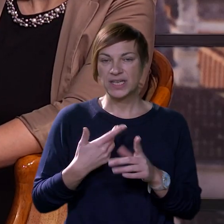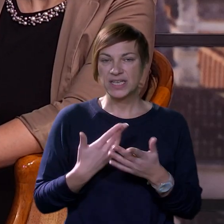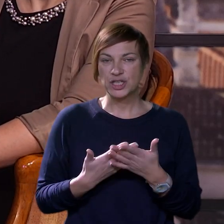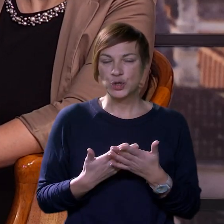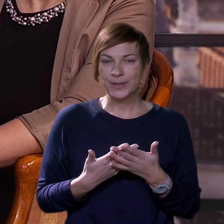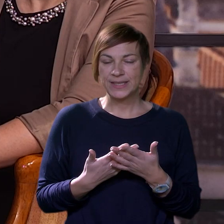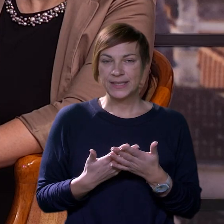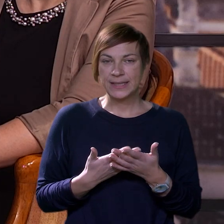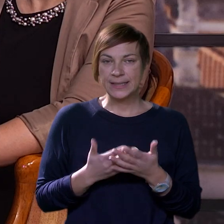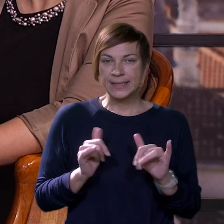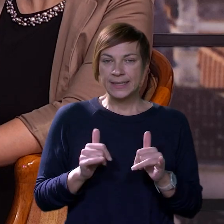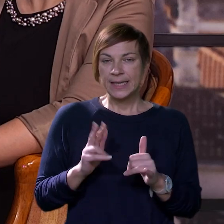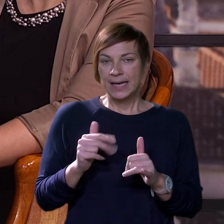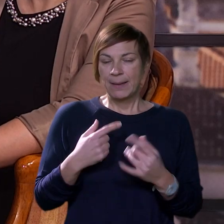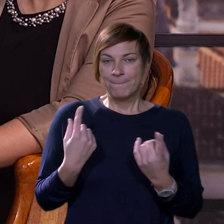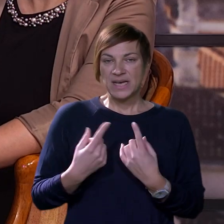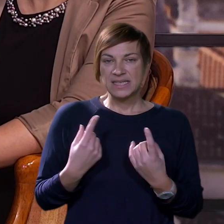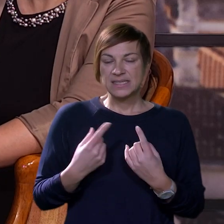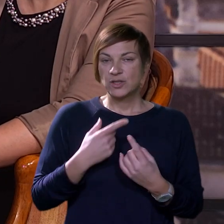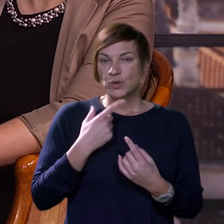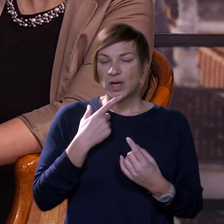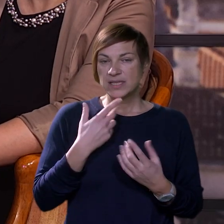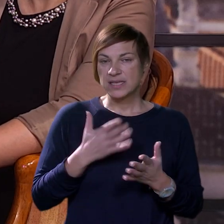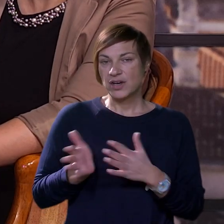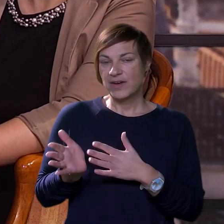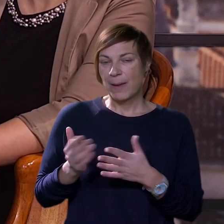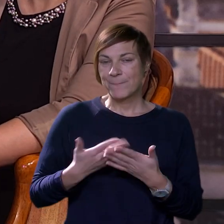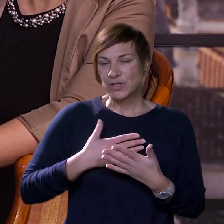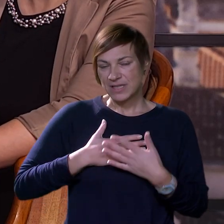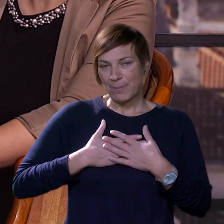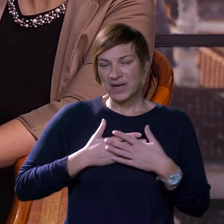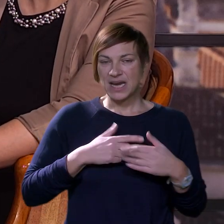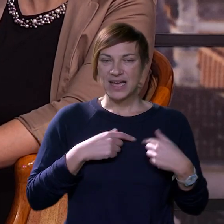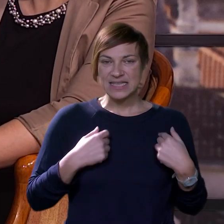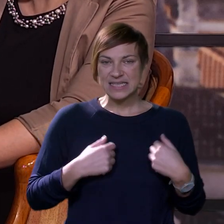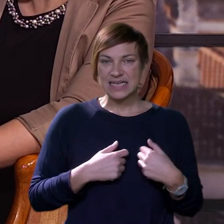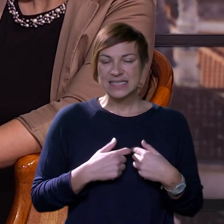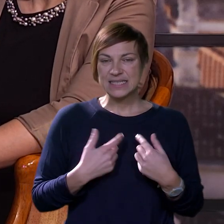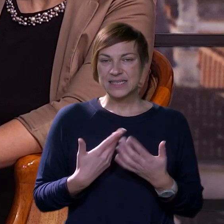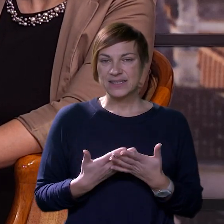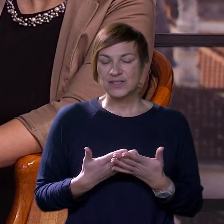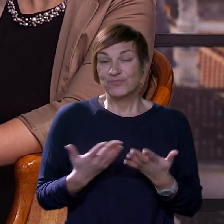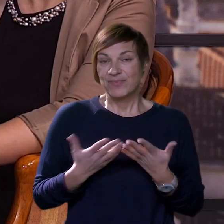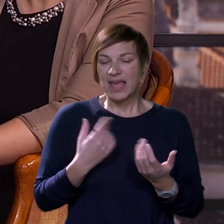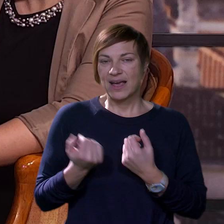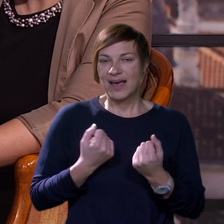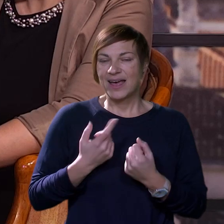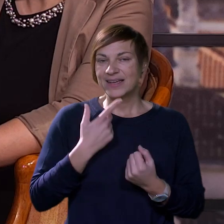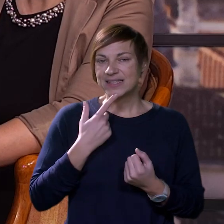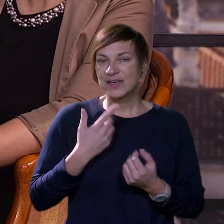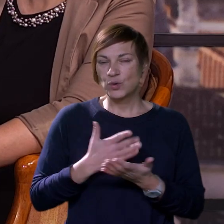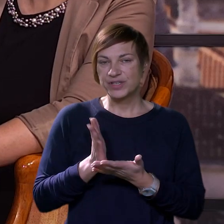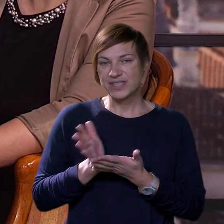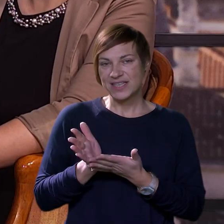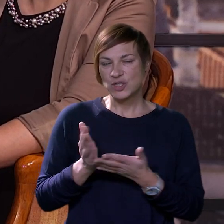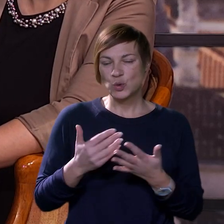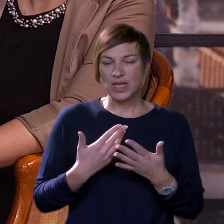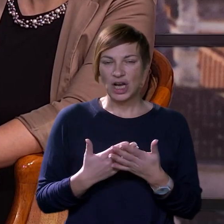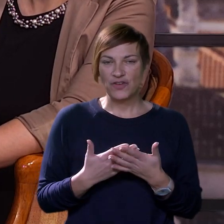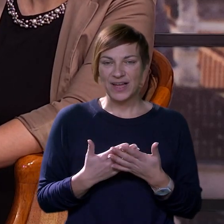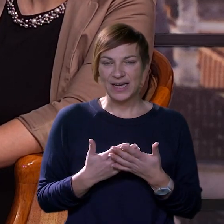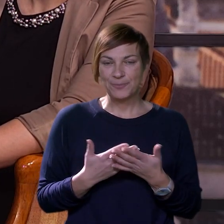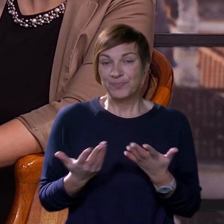križu. Je li ima neka situacija koja vam je posebno prirasla srcu? Neka akcija u kojoj ste